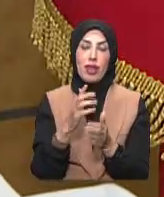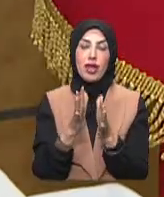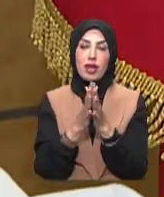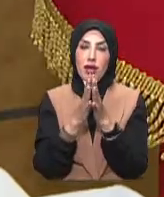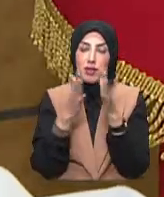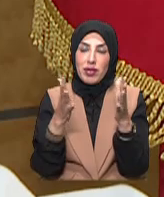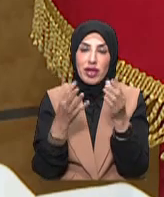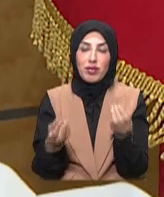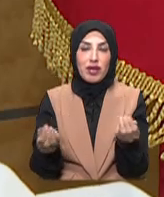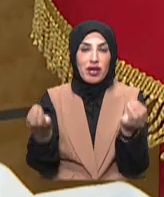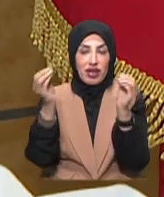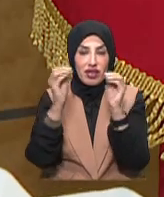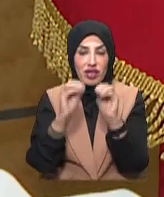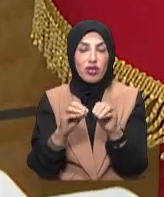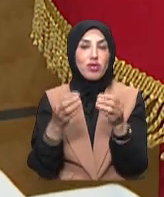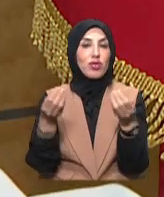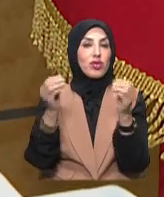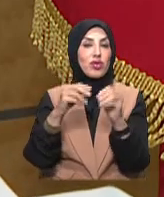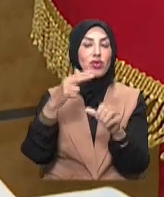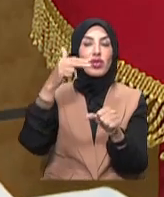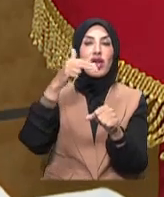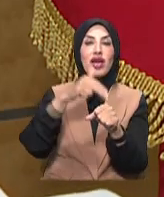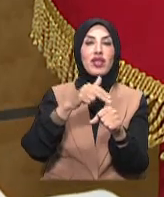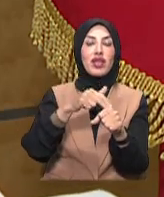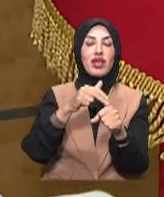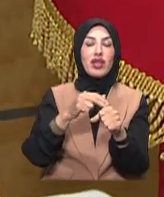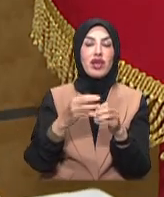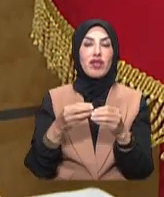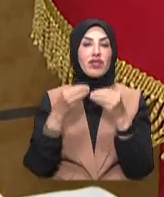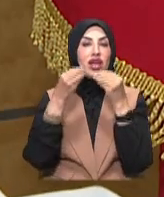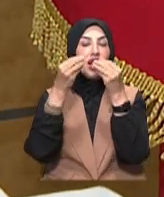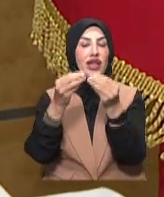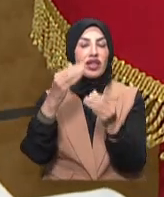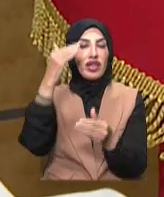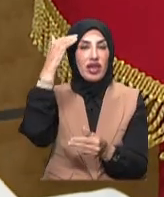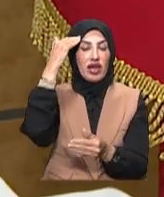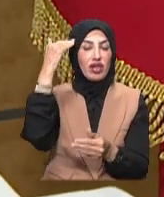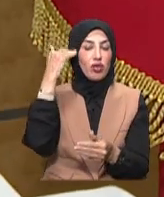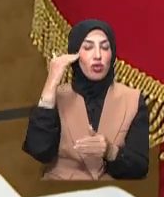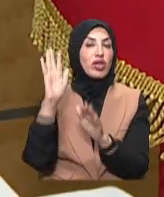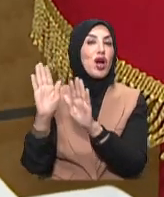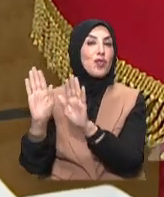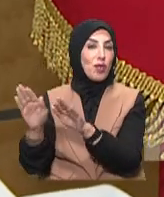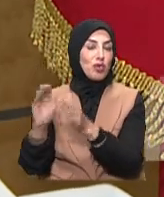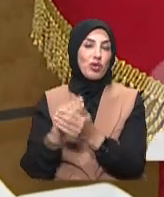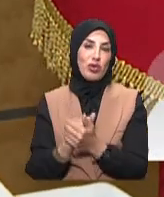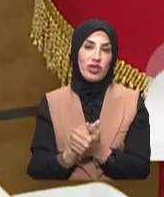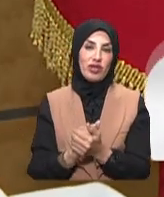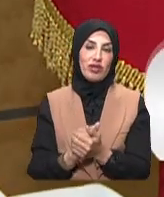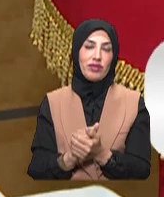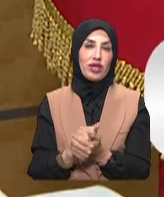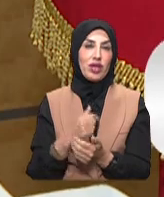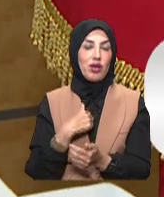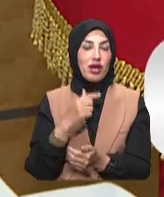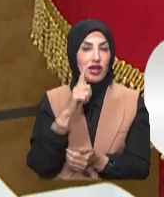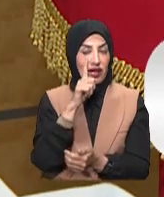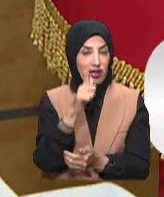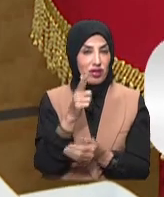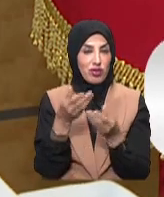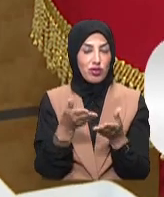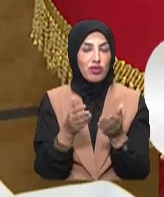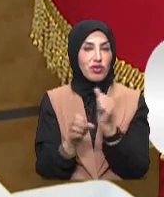المزودين للنفط الخام والمنتجات في هذه السوق الوعده وتعطي